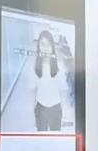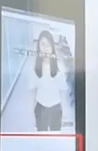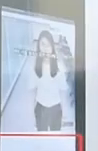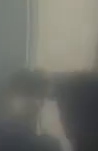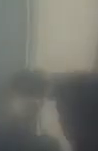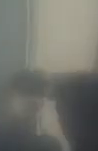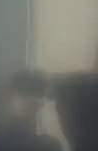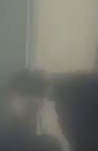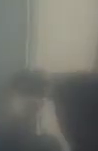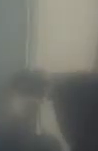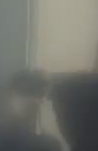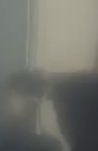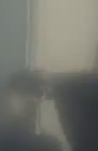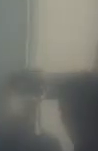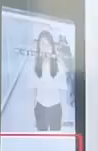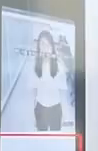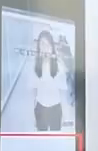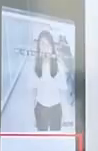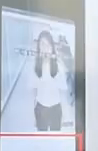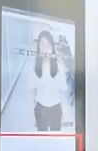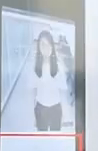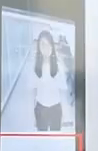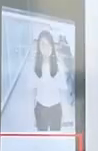수어 문장이